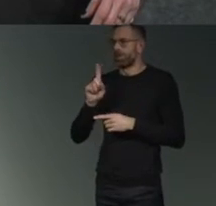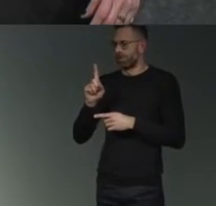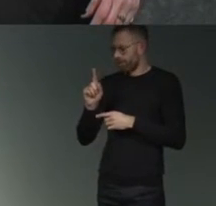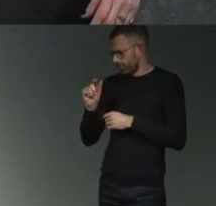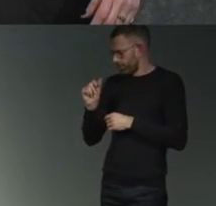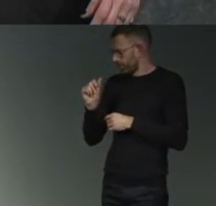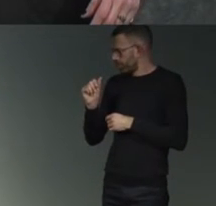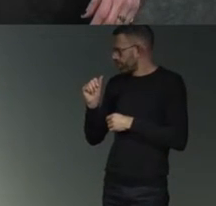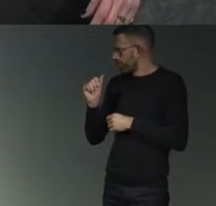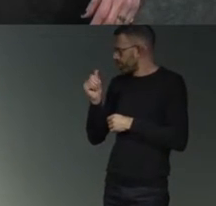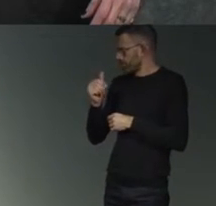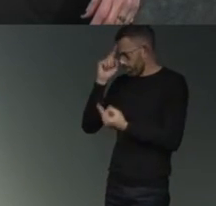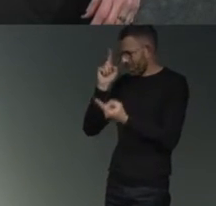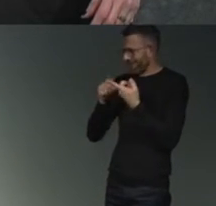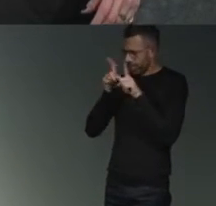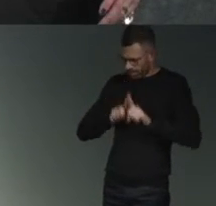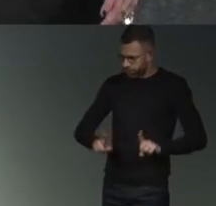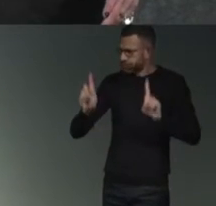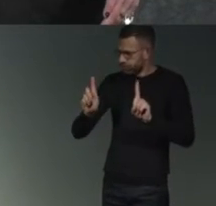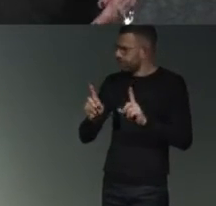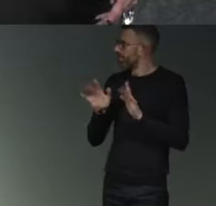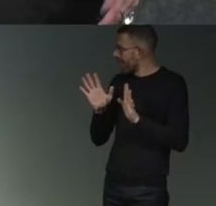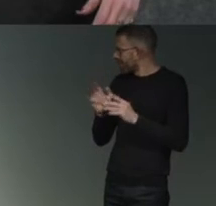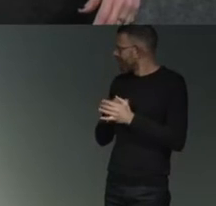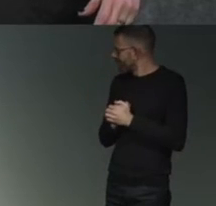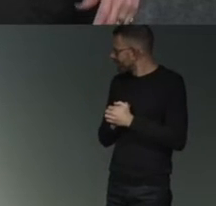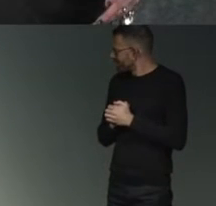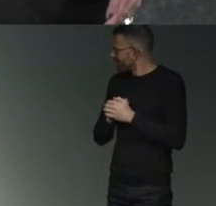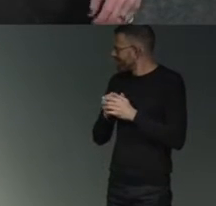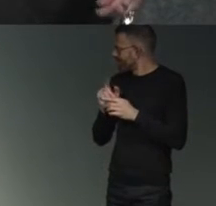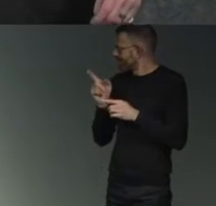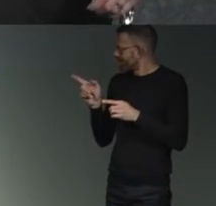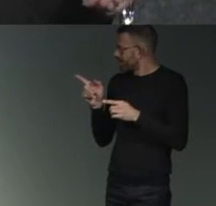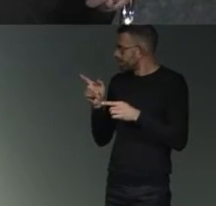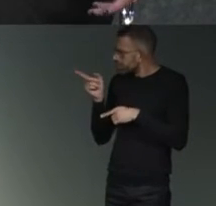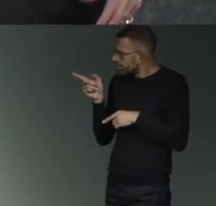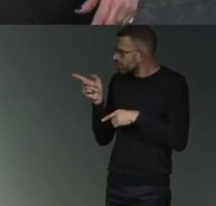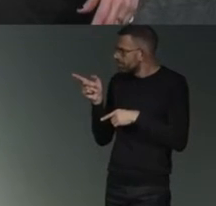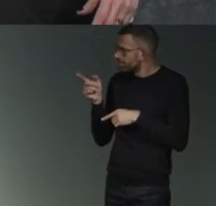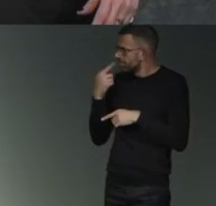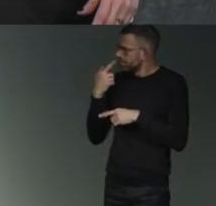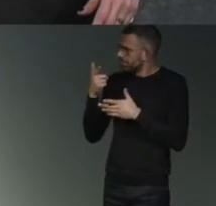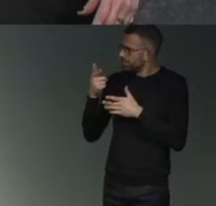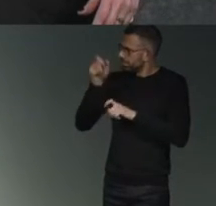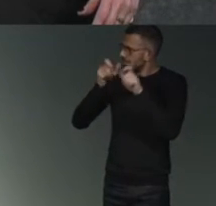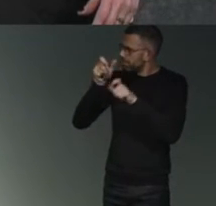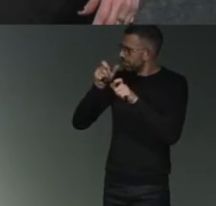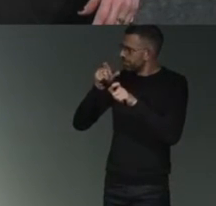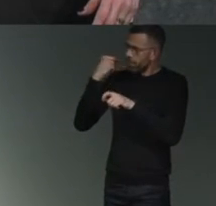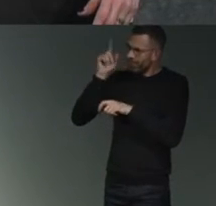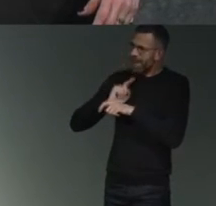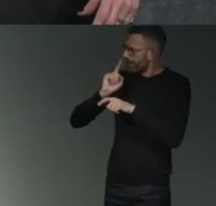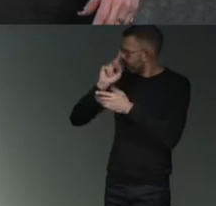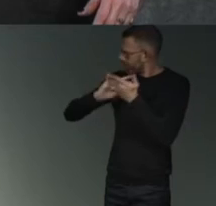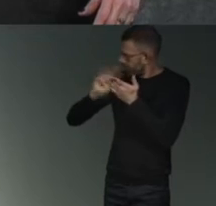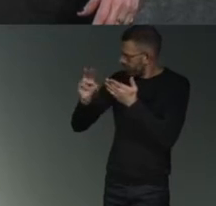vais te parler du thème du double, mais est-ce que tu reçois, d'après ce qu'on va t'écouter, tu reçois beaucoup de mails de lecteurs et de lectrices?